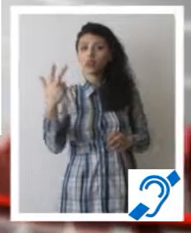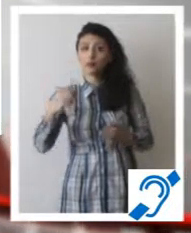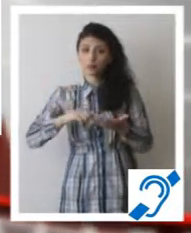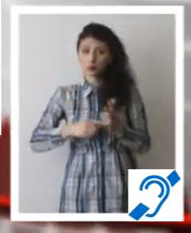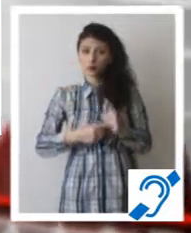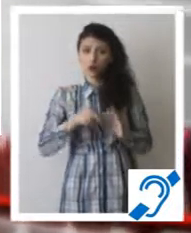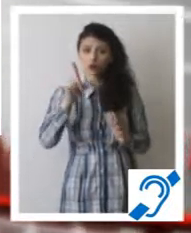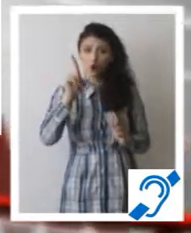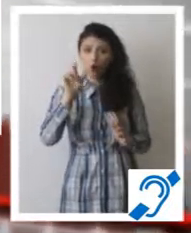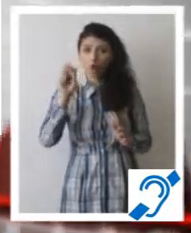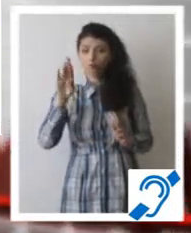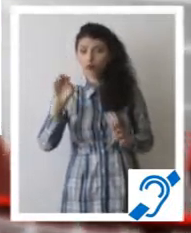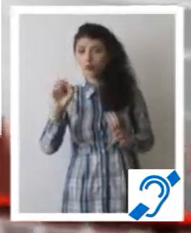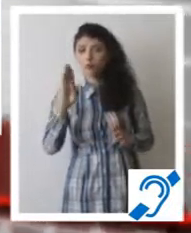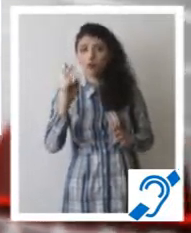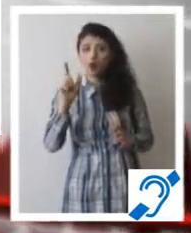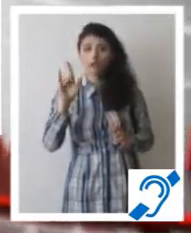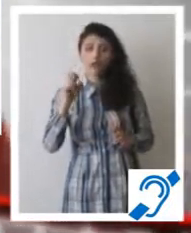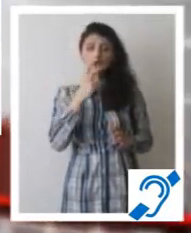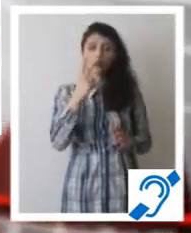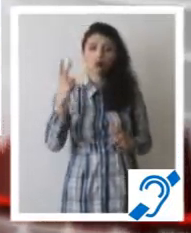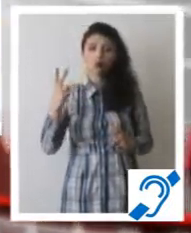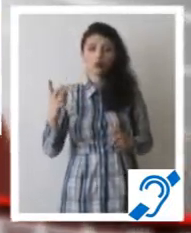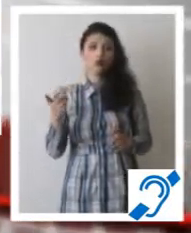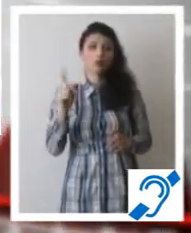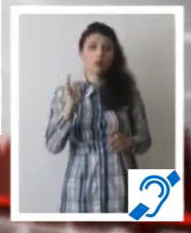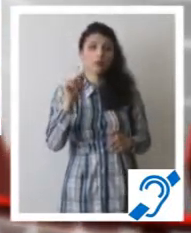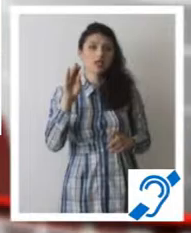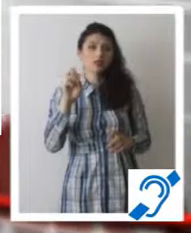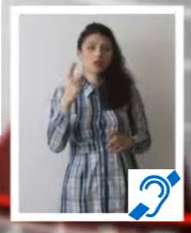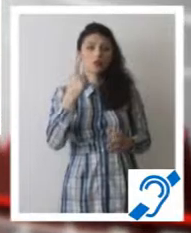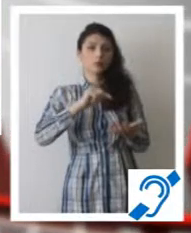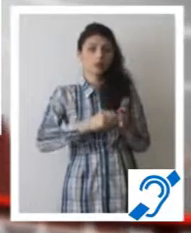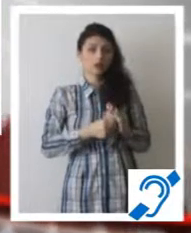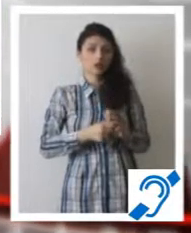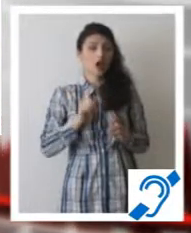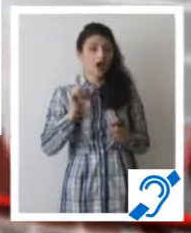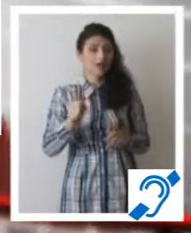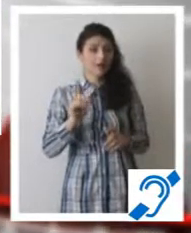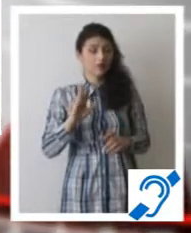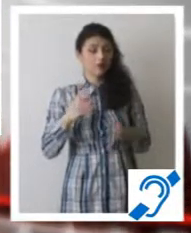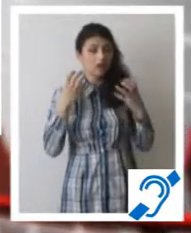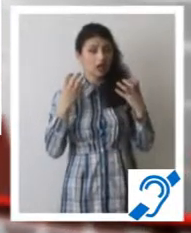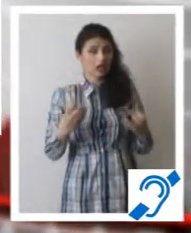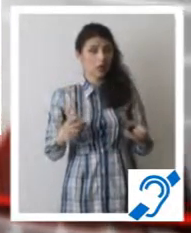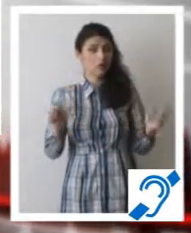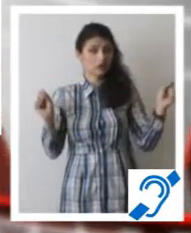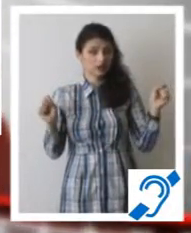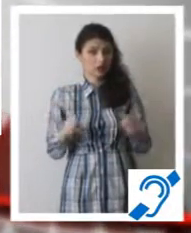și Badea câte 2, Udrea Popescu și Pizza câte 1. A fost un meci destul de greu, care l-am tratat cu